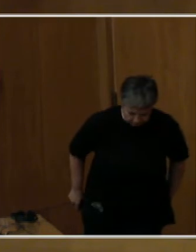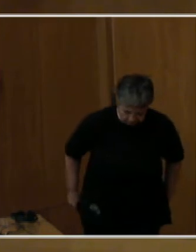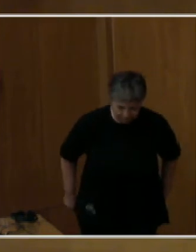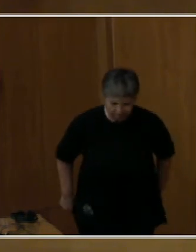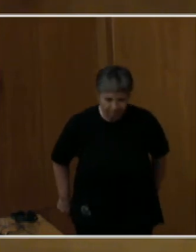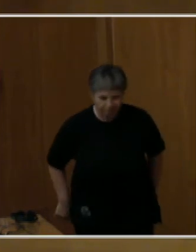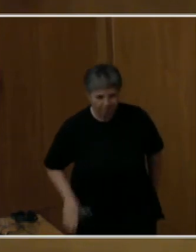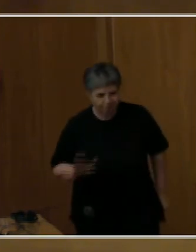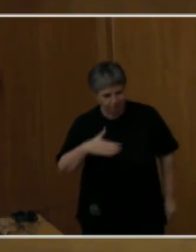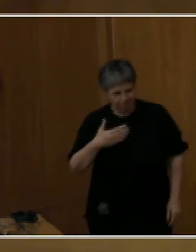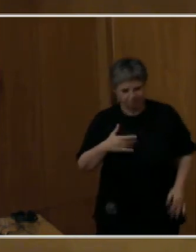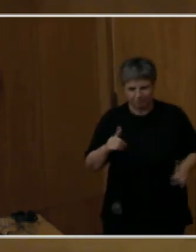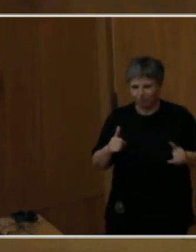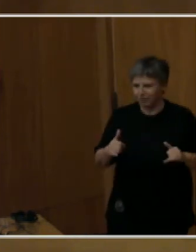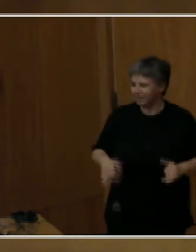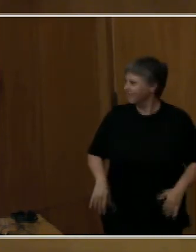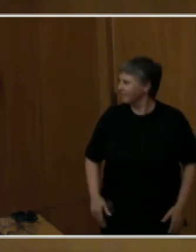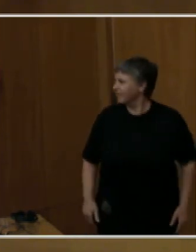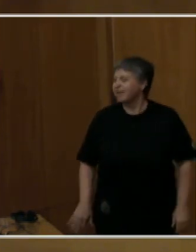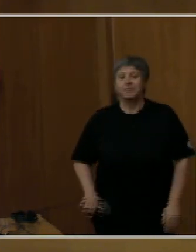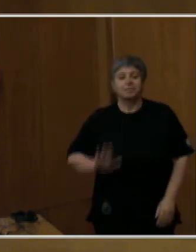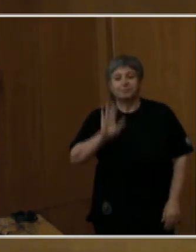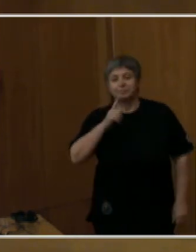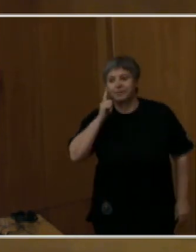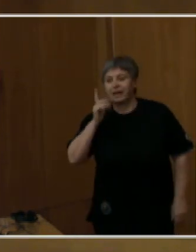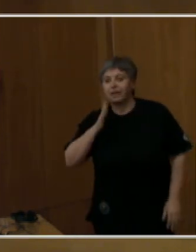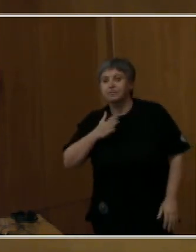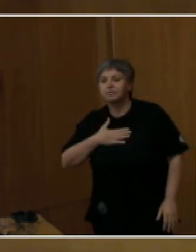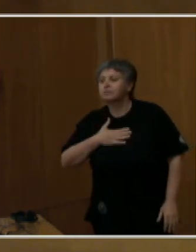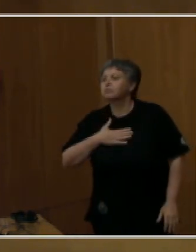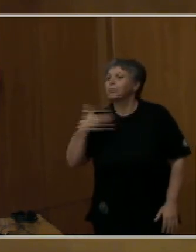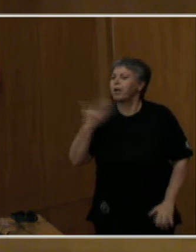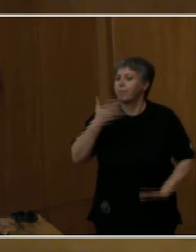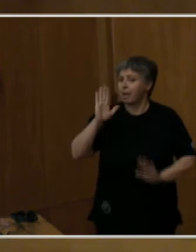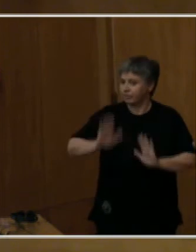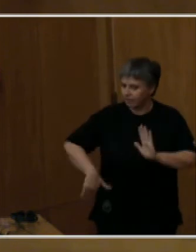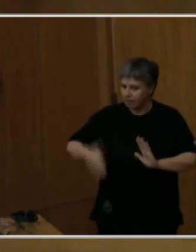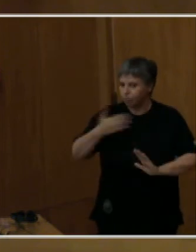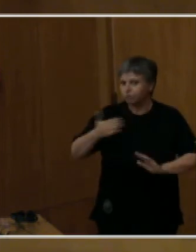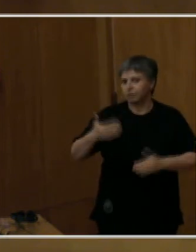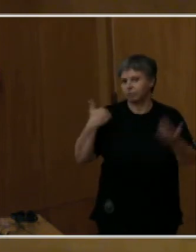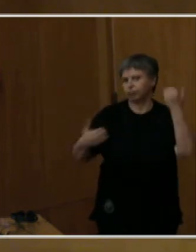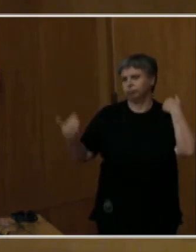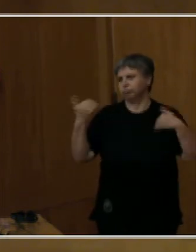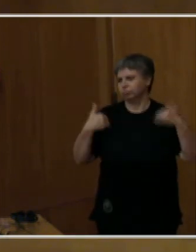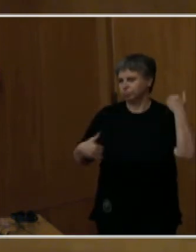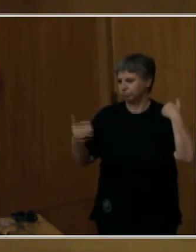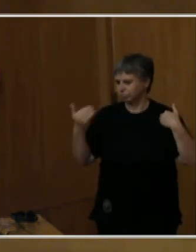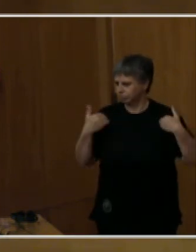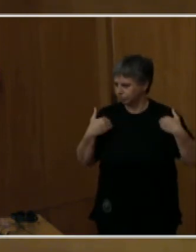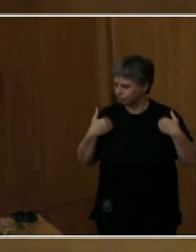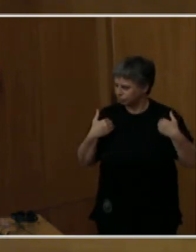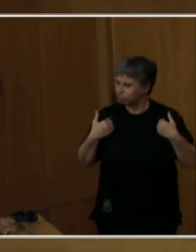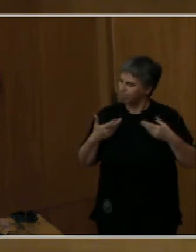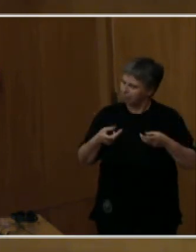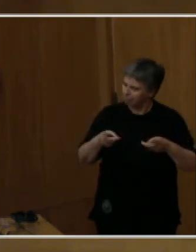Να σας διακόψω, Ιωάννα, ένα λεπτό. Να σας πω ότι αν κάποιος θέλει να ρωτήσει κάτι μετά το τέλος της ομιλίας, η ερώτηση είναι